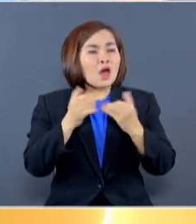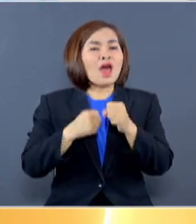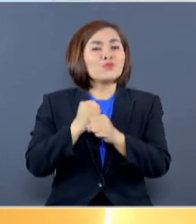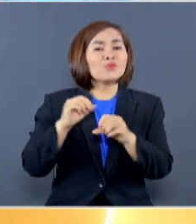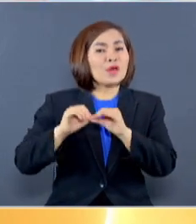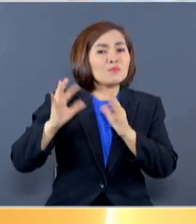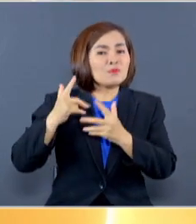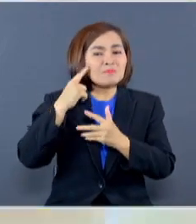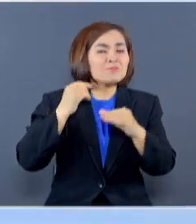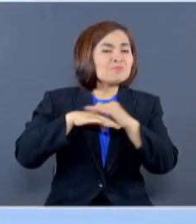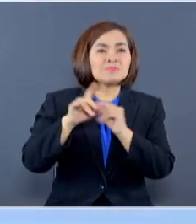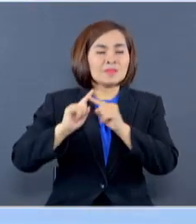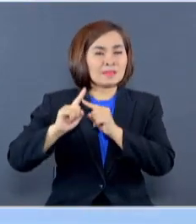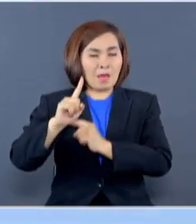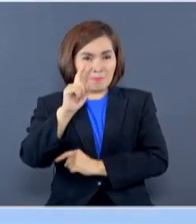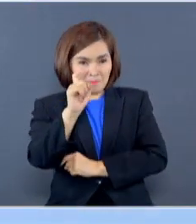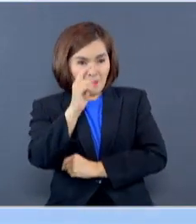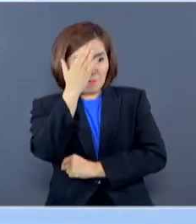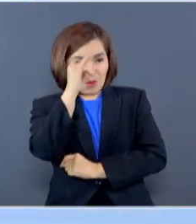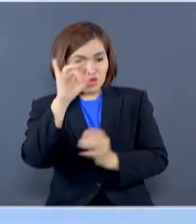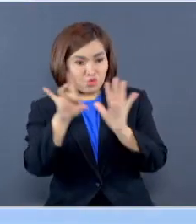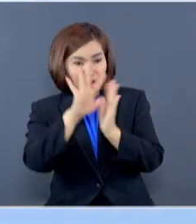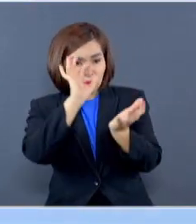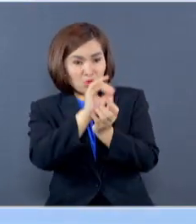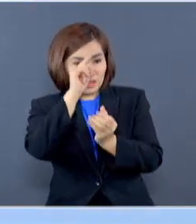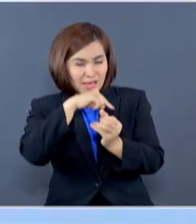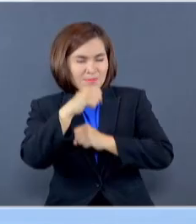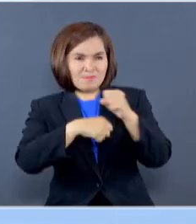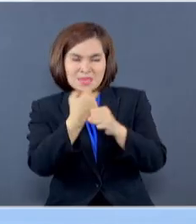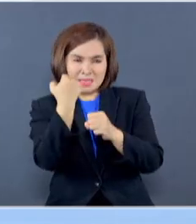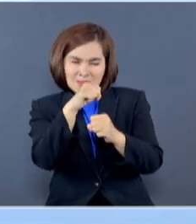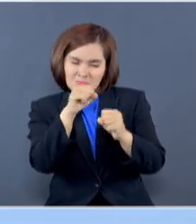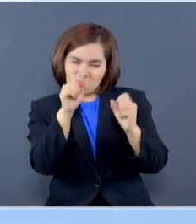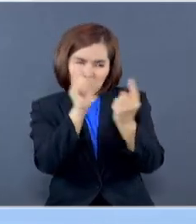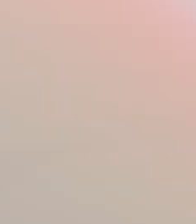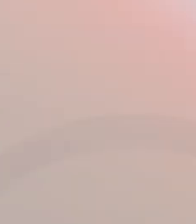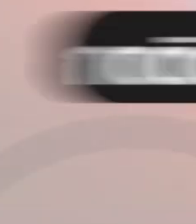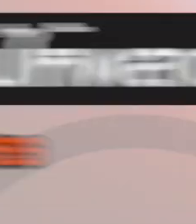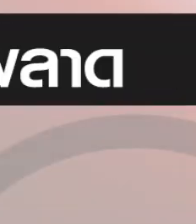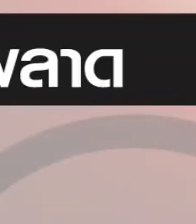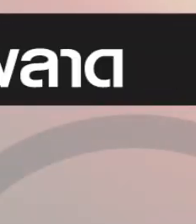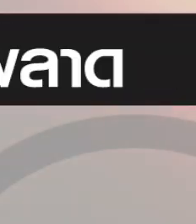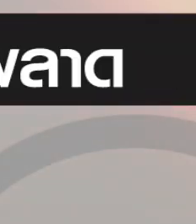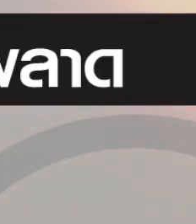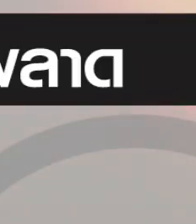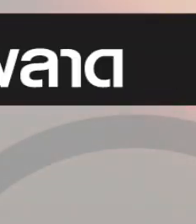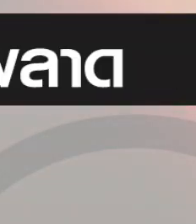ายุความต่างๆหรือหนีไปต่างๆตำรวจไทยเราสุดท้าย10ปีก็ไม่สายฮะจับได้ในที่สุดนะครับ